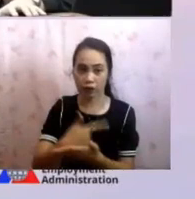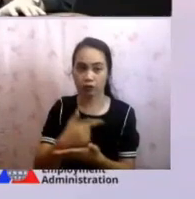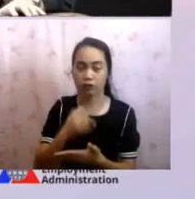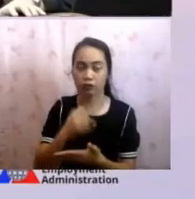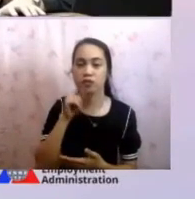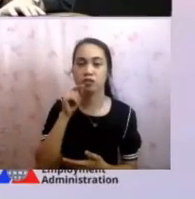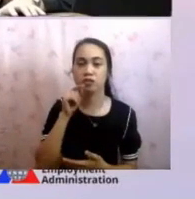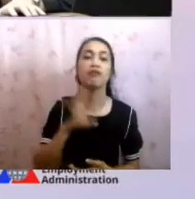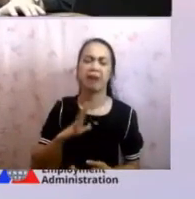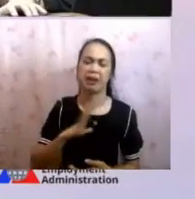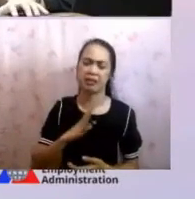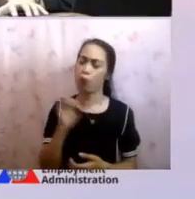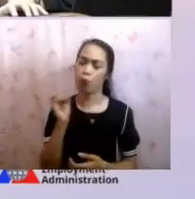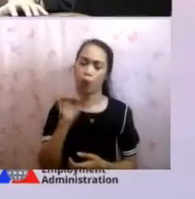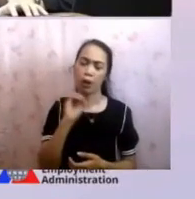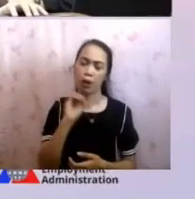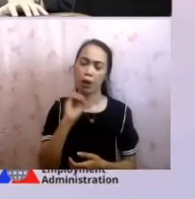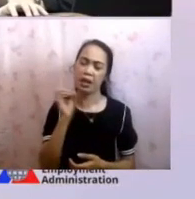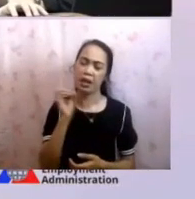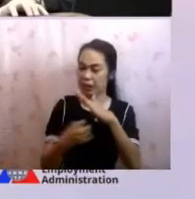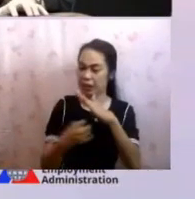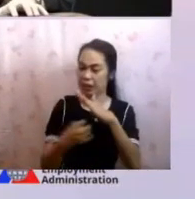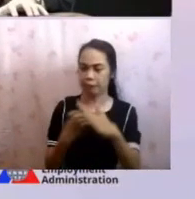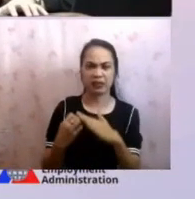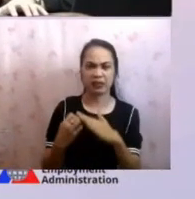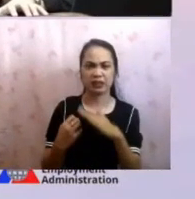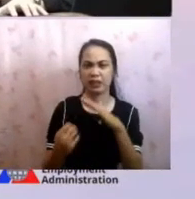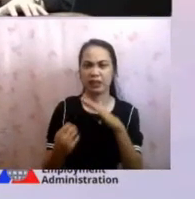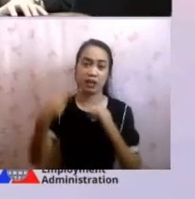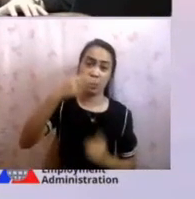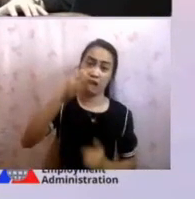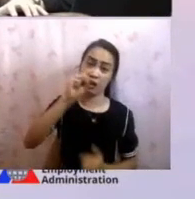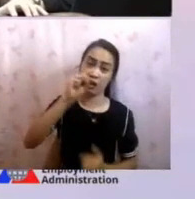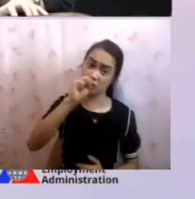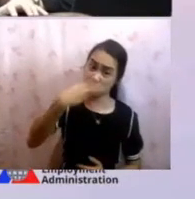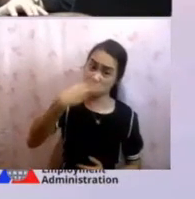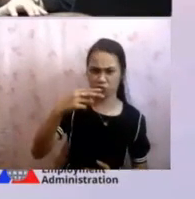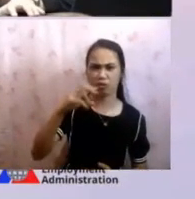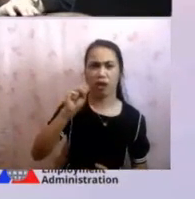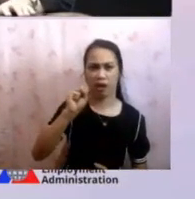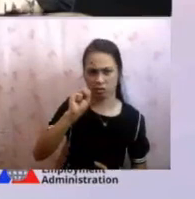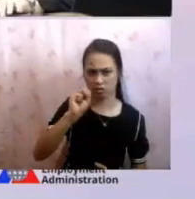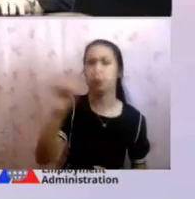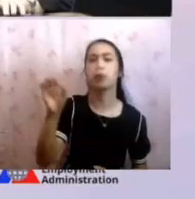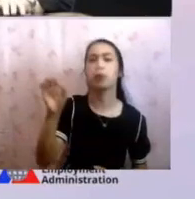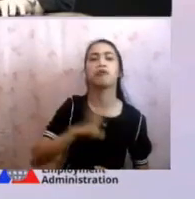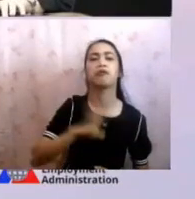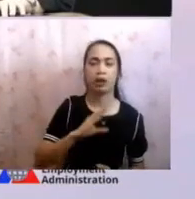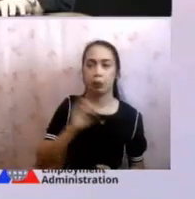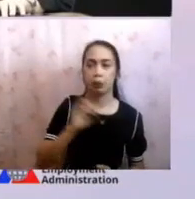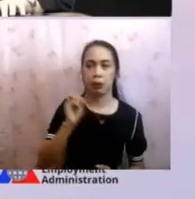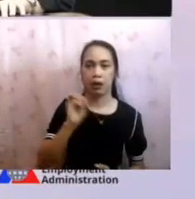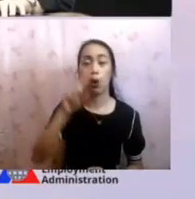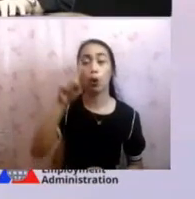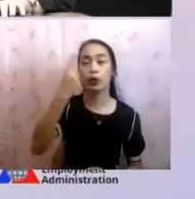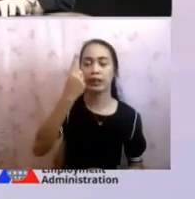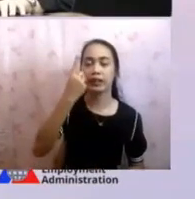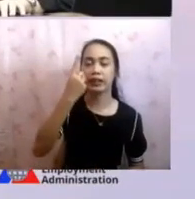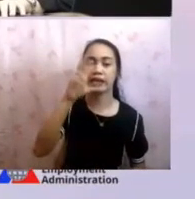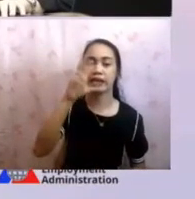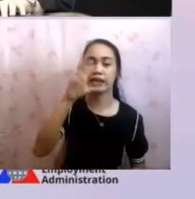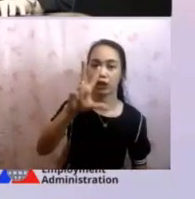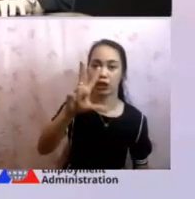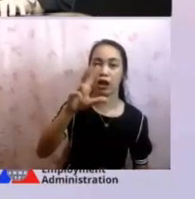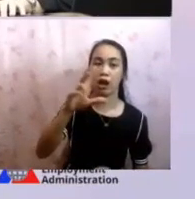Okay, this is the example of a formal and presentable and professional resume. So, na siya